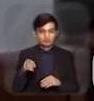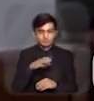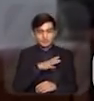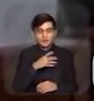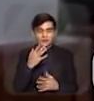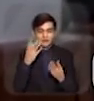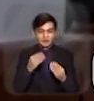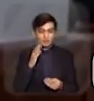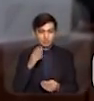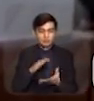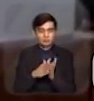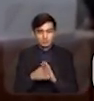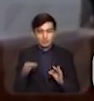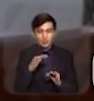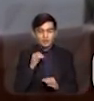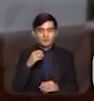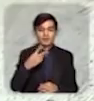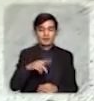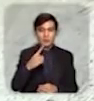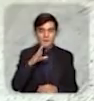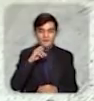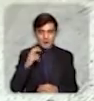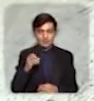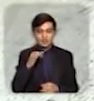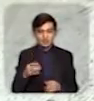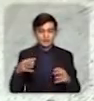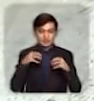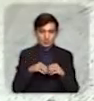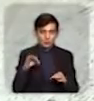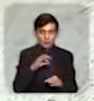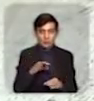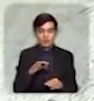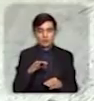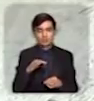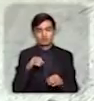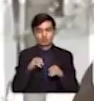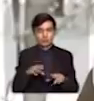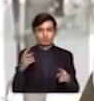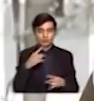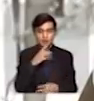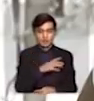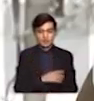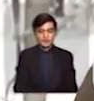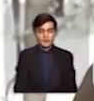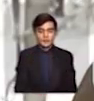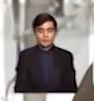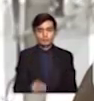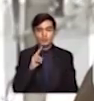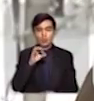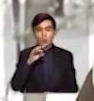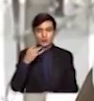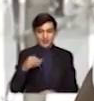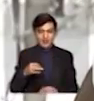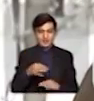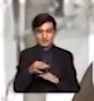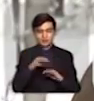Алайда 21-ші ғасырдың 20-шы жылында мәселені орта ғасырлық тәсілмен шешуге болмайды дейтіндер де бар. Қордайдағы трагедияға